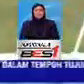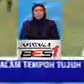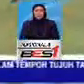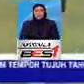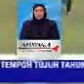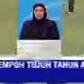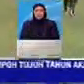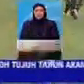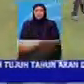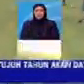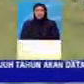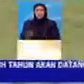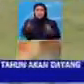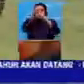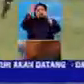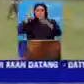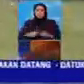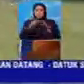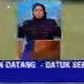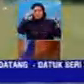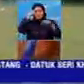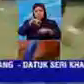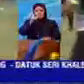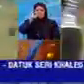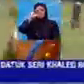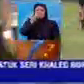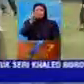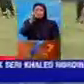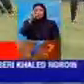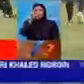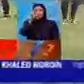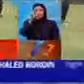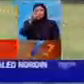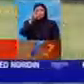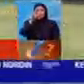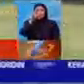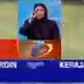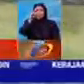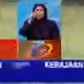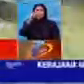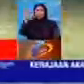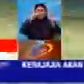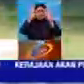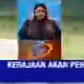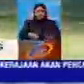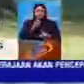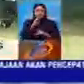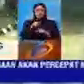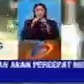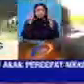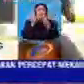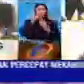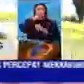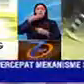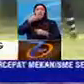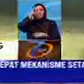B kemenangan besar ke atasman Shah Alam menjadi petanda bahawa skuad muda Terengganu bakal meneruskan cabaran hingga